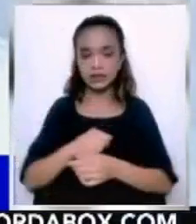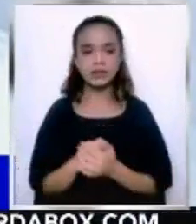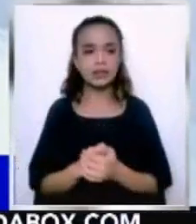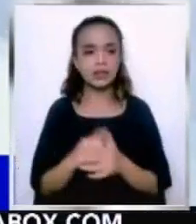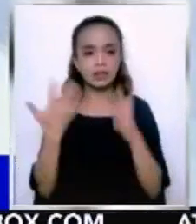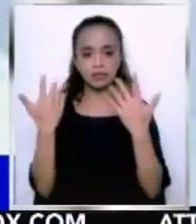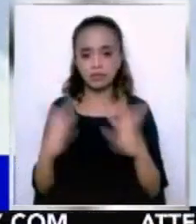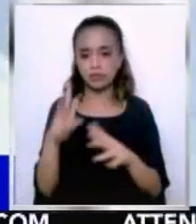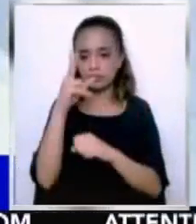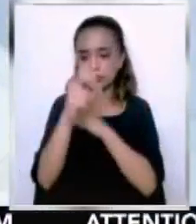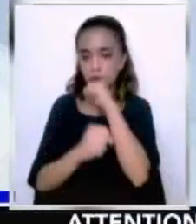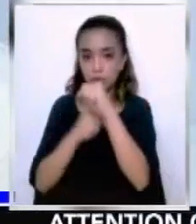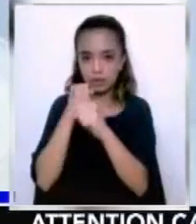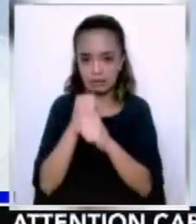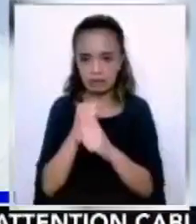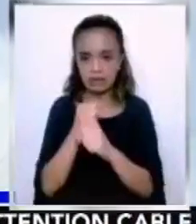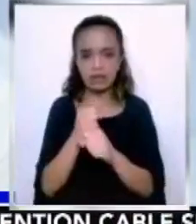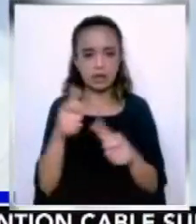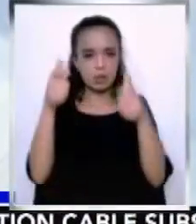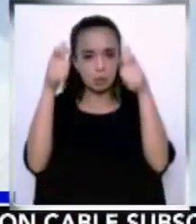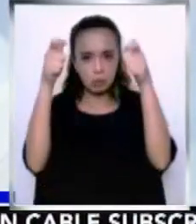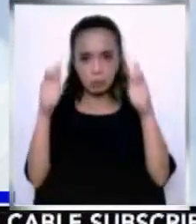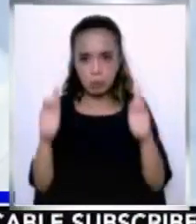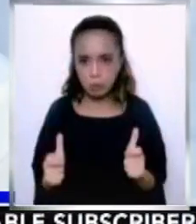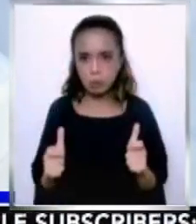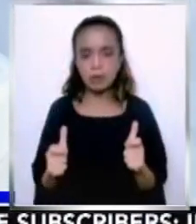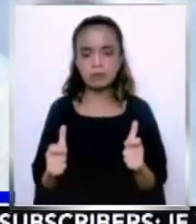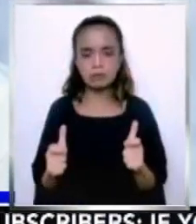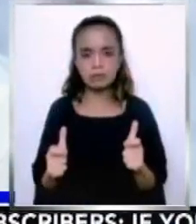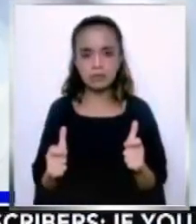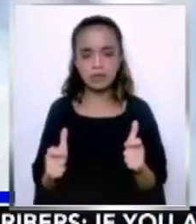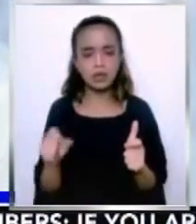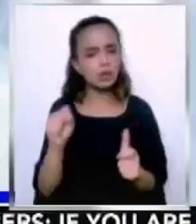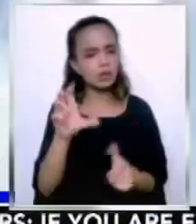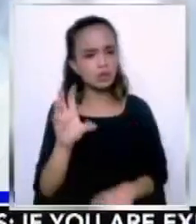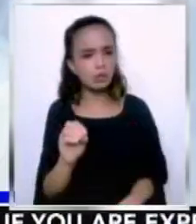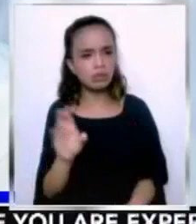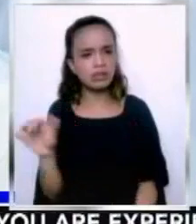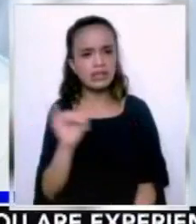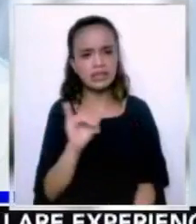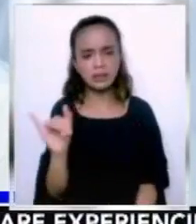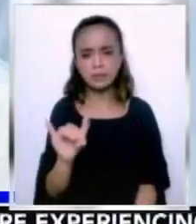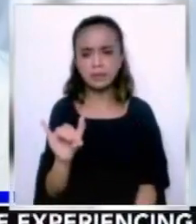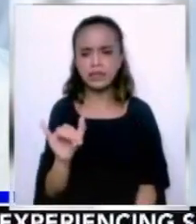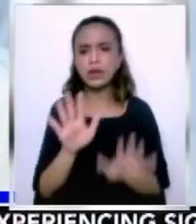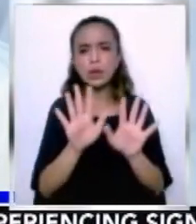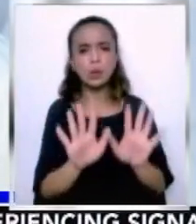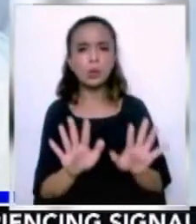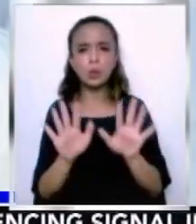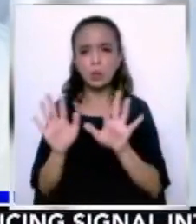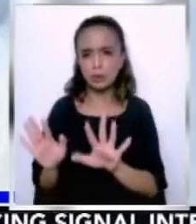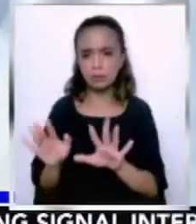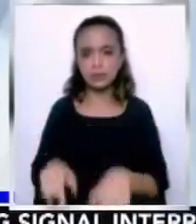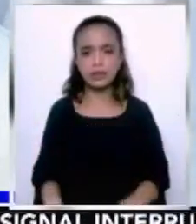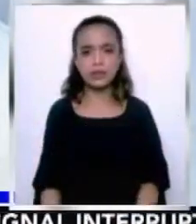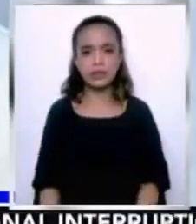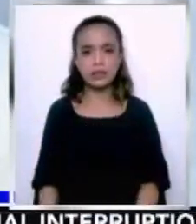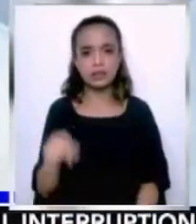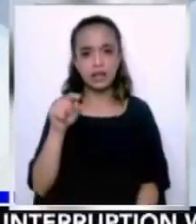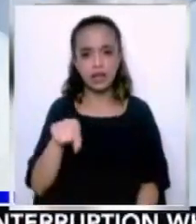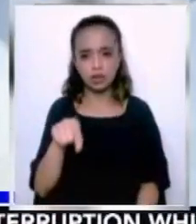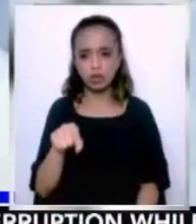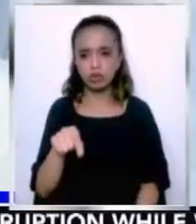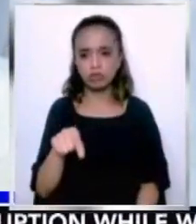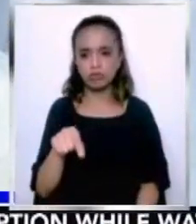of lockdown, uncertainty. So parang unwind. So this is a refresher in their